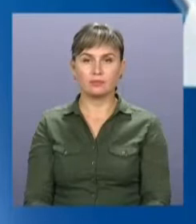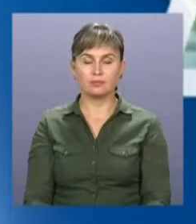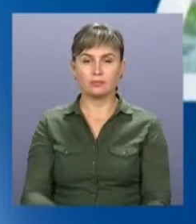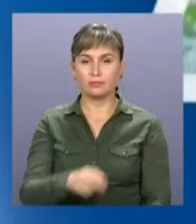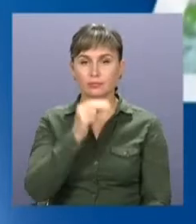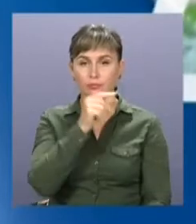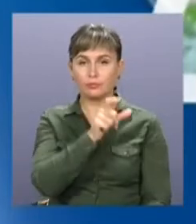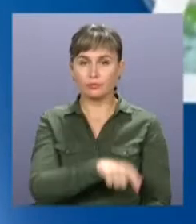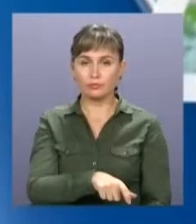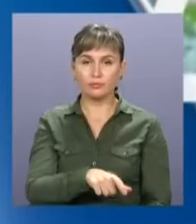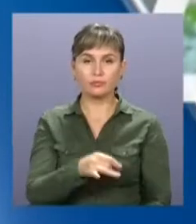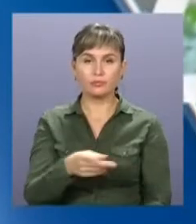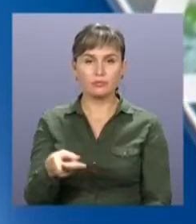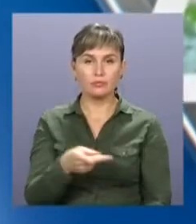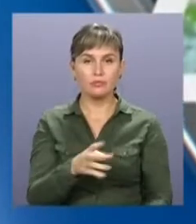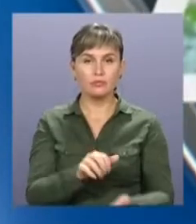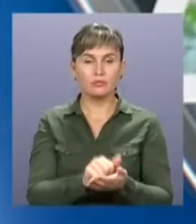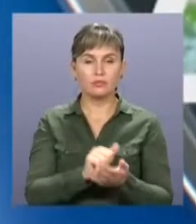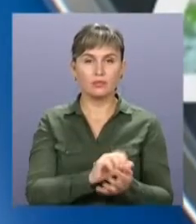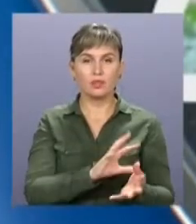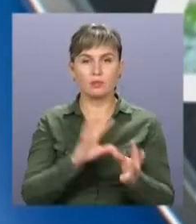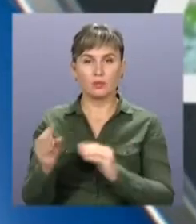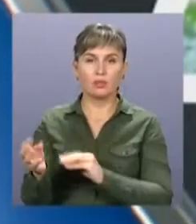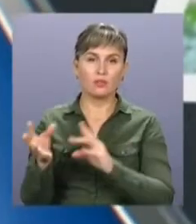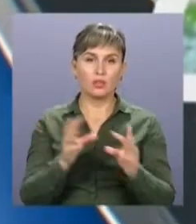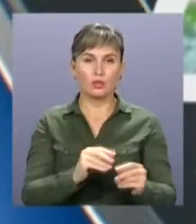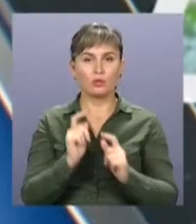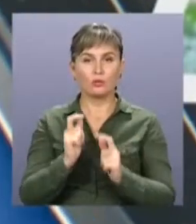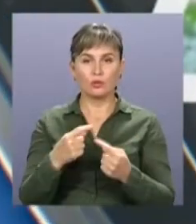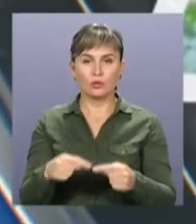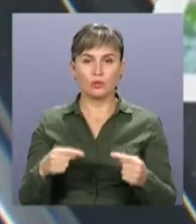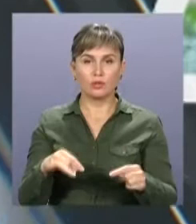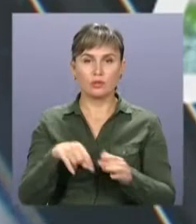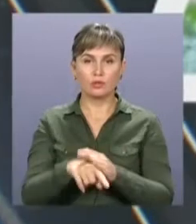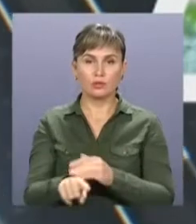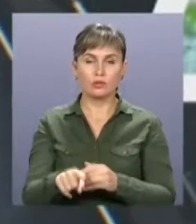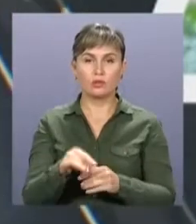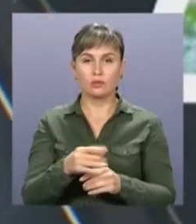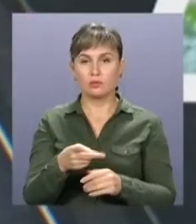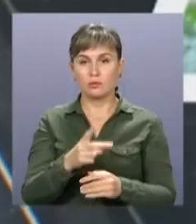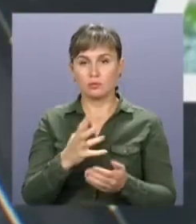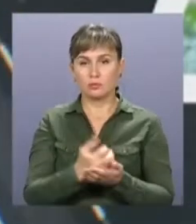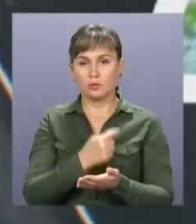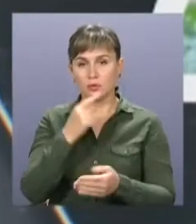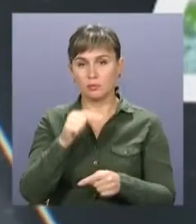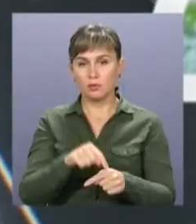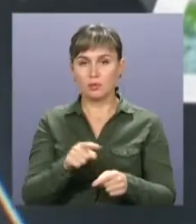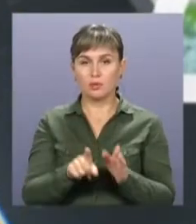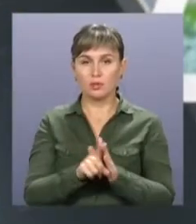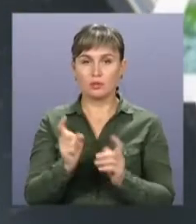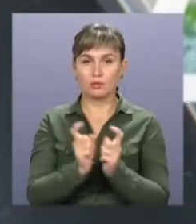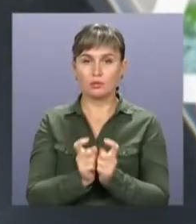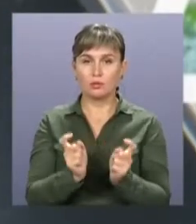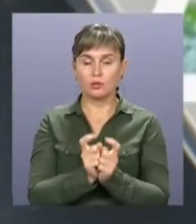Подозреваемые и убитые занимались перевозкой различных грузов. Во время перевозки очередного груза близ села Канчингель между ними возникла ссора, в